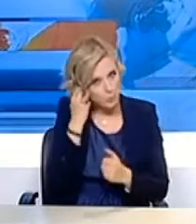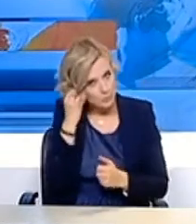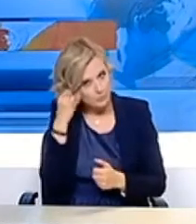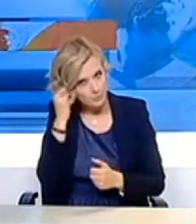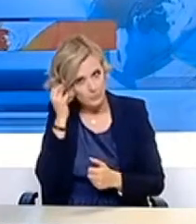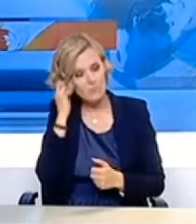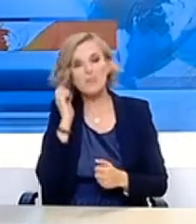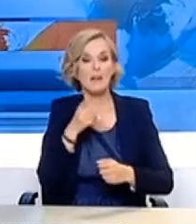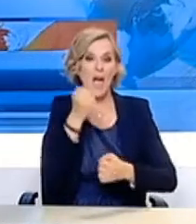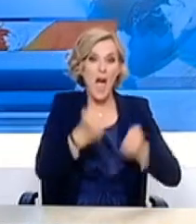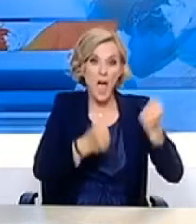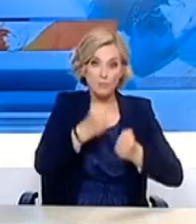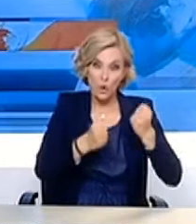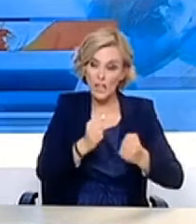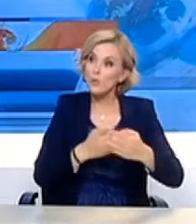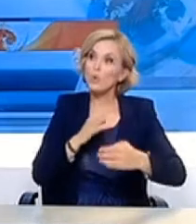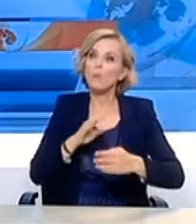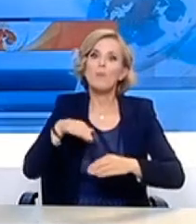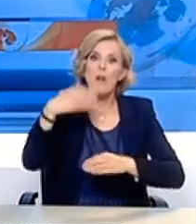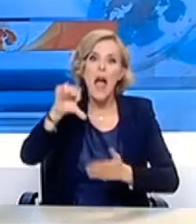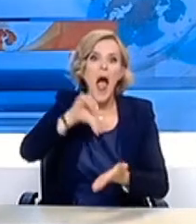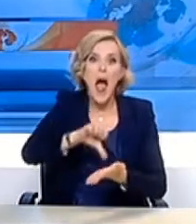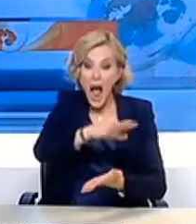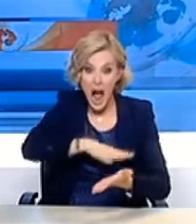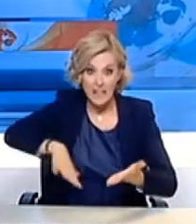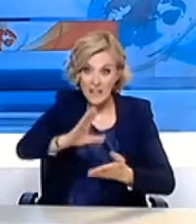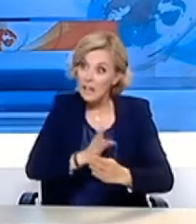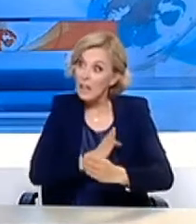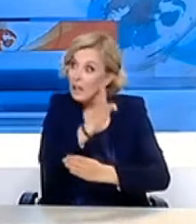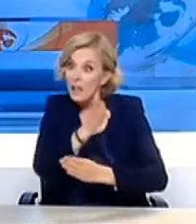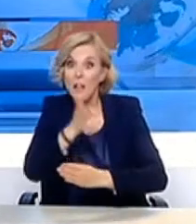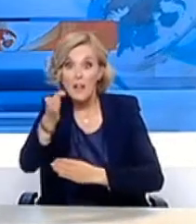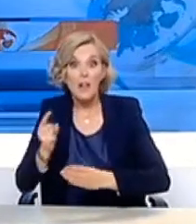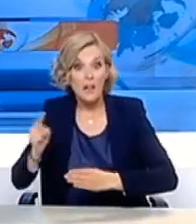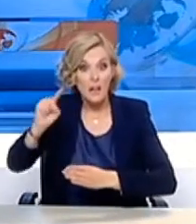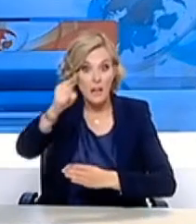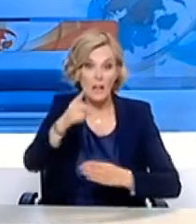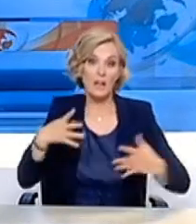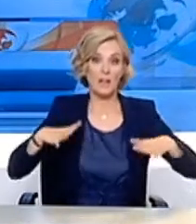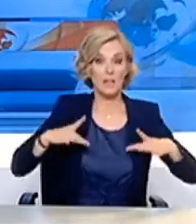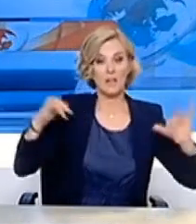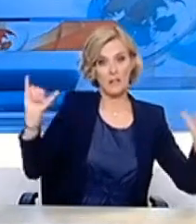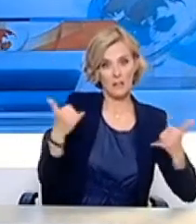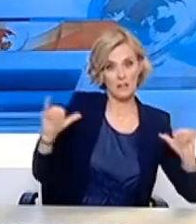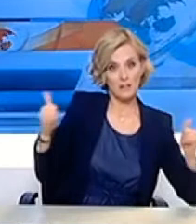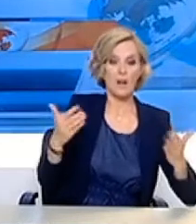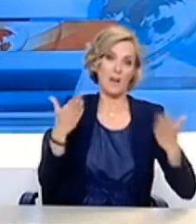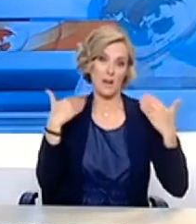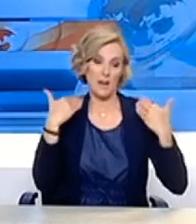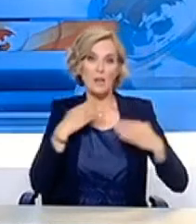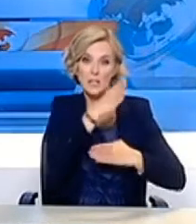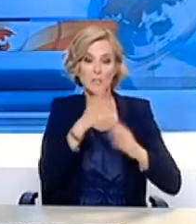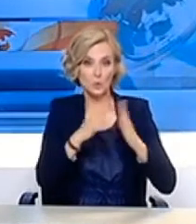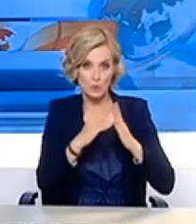εκτός νομού κατοικίας μετακίνησης, γίνεται καταχρηστικά και για λόγους αναψυχής, δηλαδή προς εξοχικές